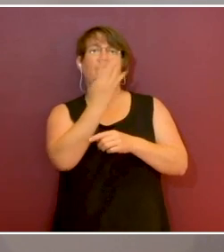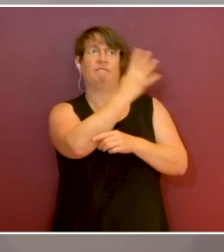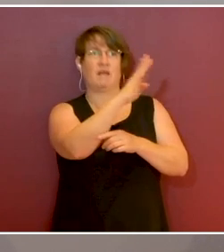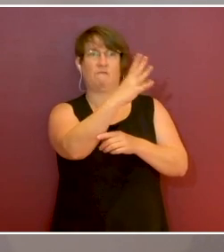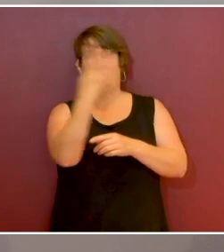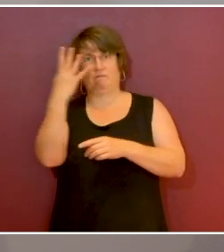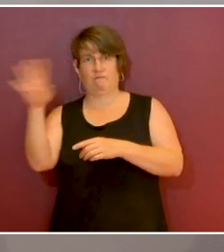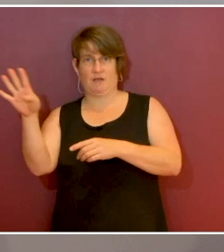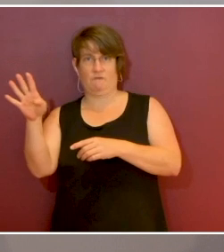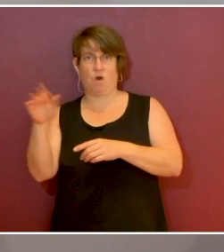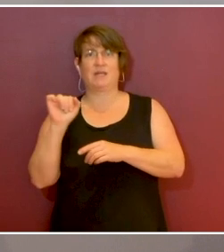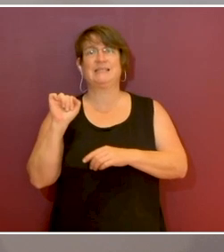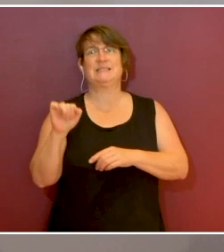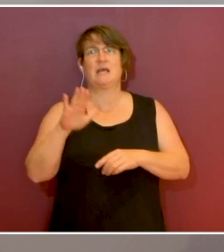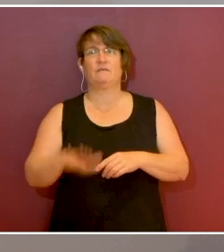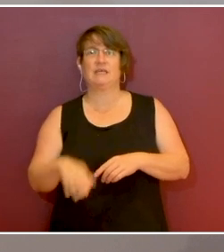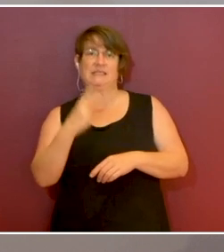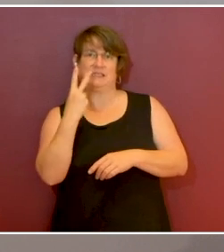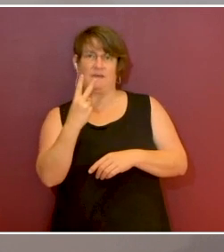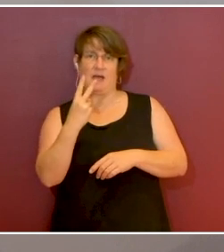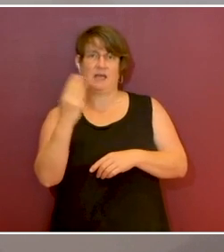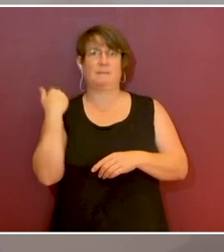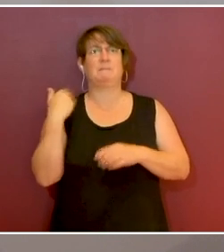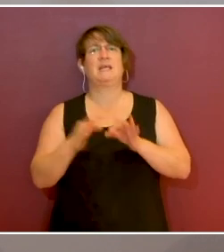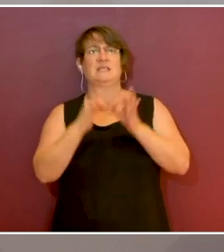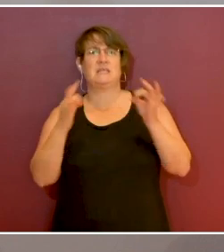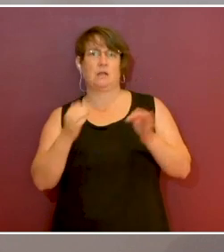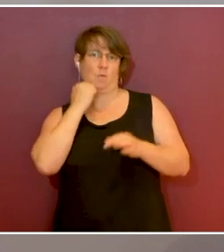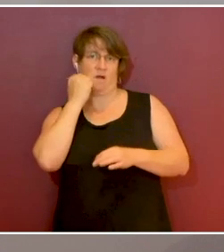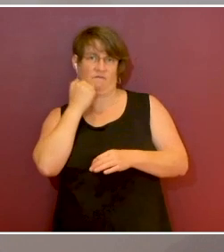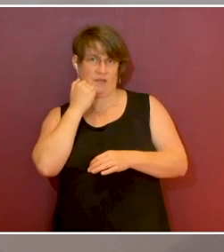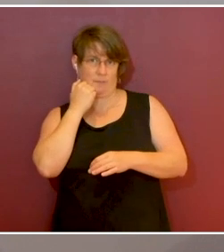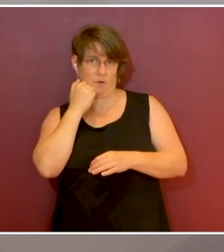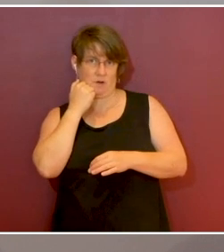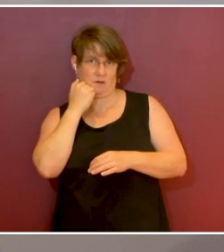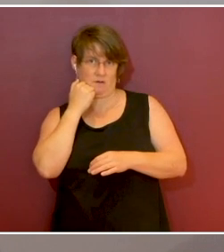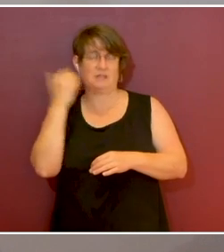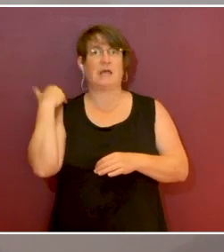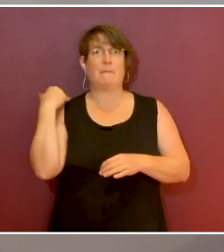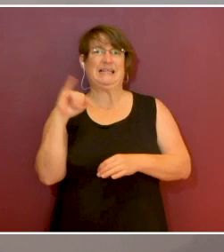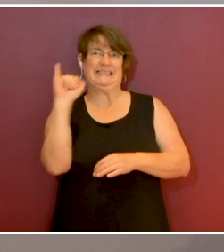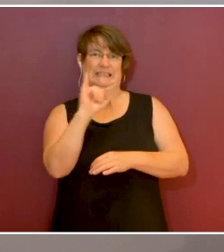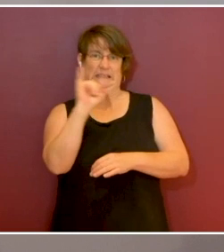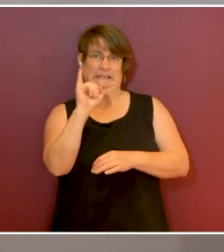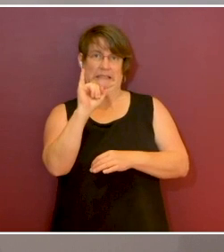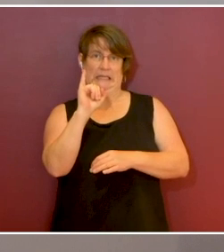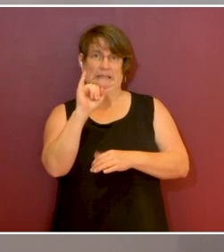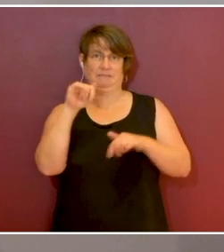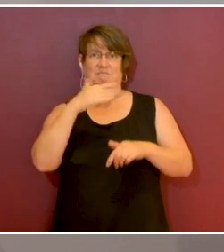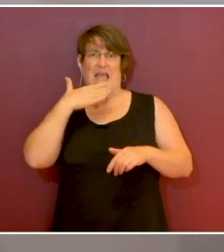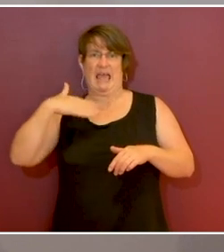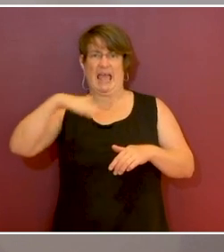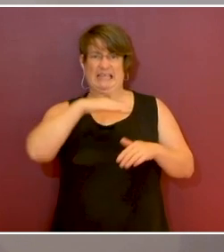Safe-Kids 2 war Januar, Februar. Da waren, wie schon eben erwähnt, die Inzidenzen sehr hoch, in Hessen